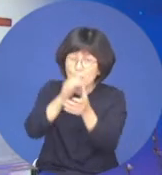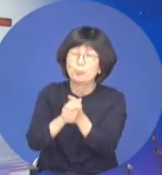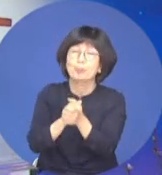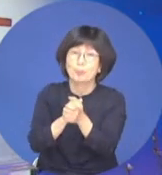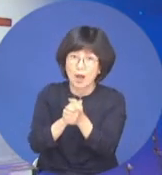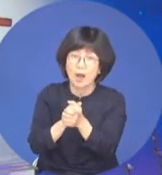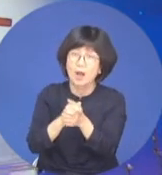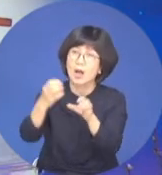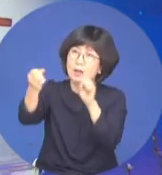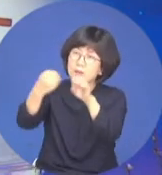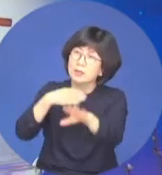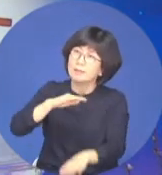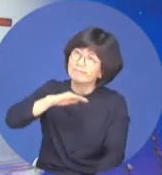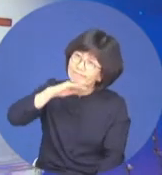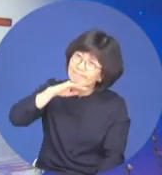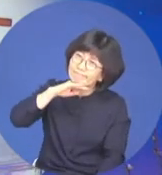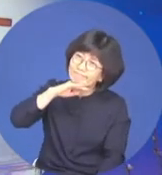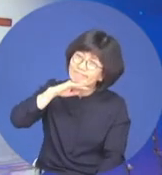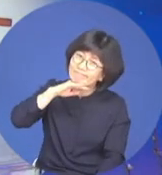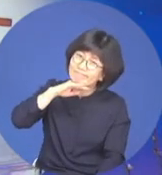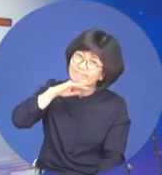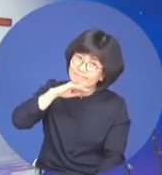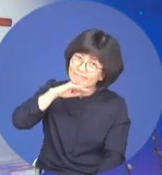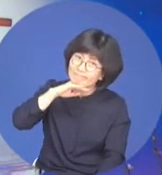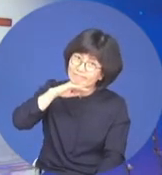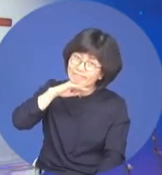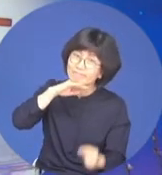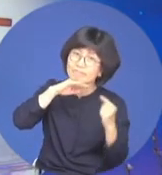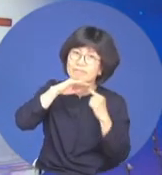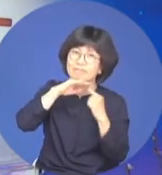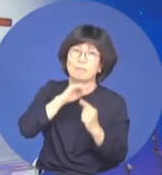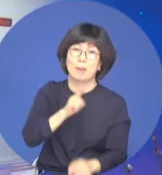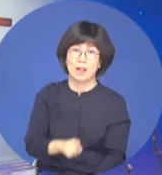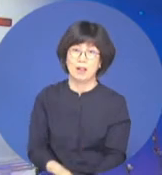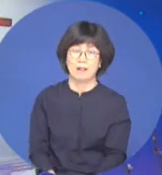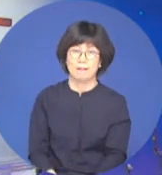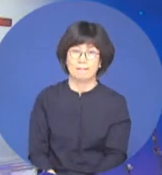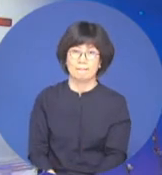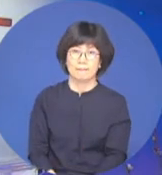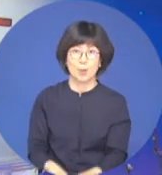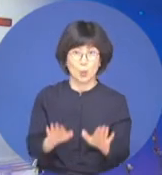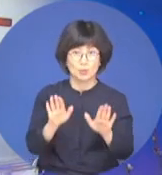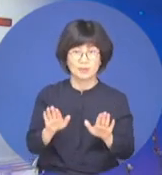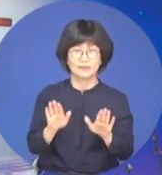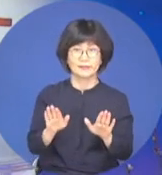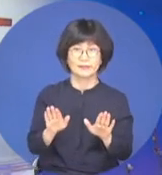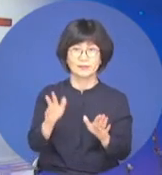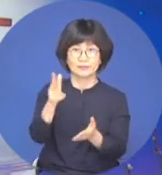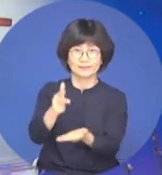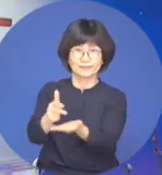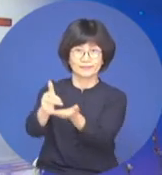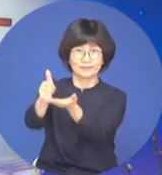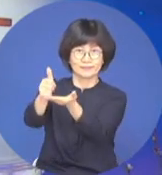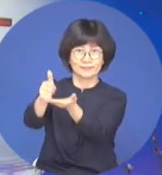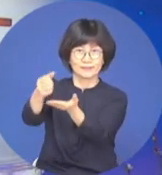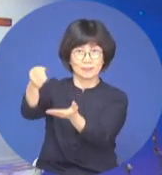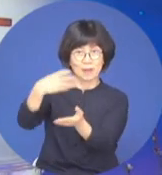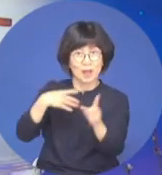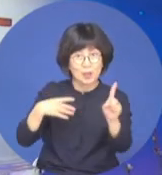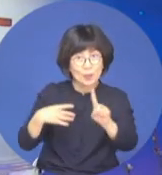응답을 기다리게 되는데 기다리며 사는 것입니다. 기다리며 사는 거예요. 오늘 우리 주님께서 말씀하십니다.